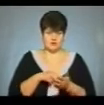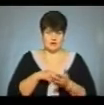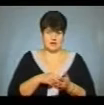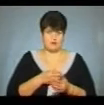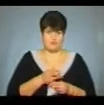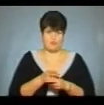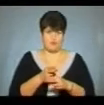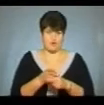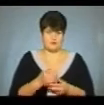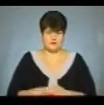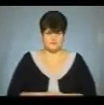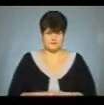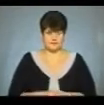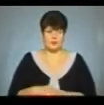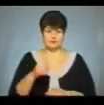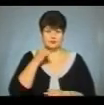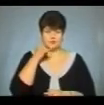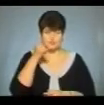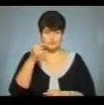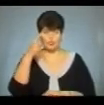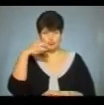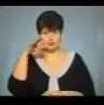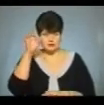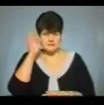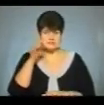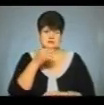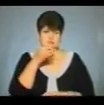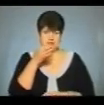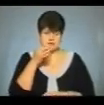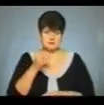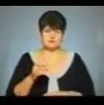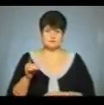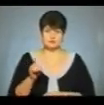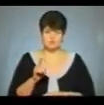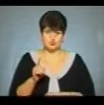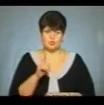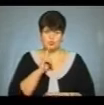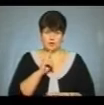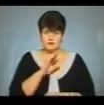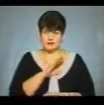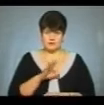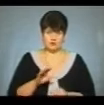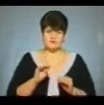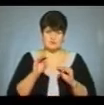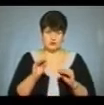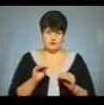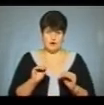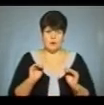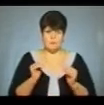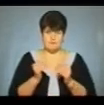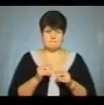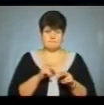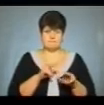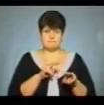пробку. Телефоном речниця патрульної поліції Катерина Басалига повідомила, що допоки не буде встановлений обмежувач,